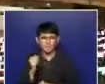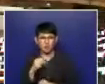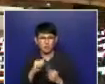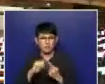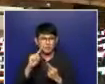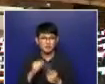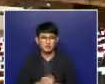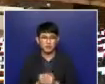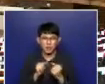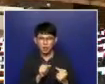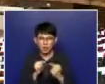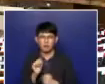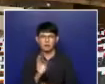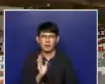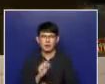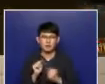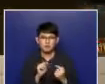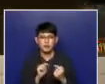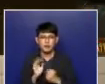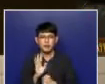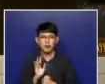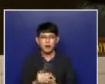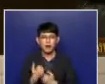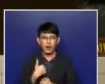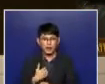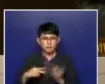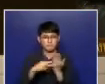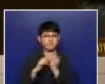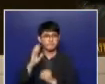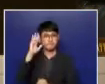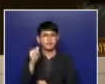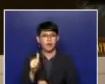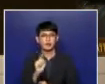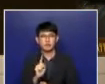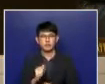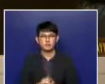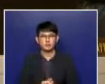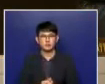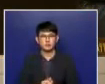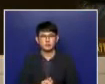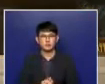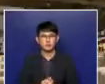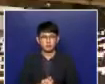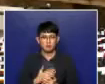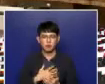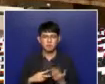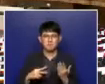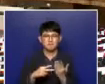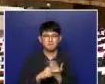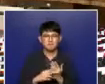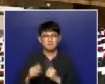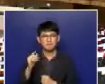ไฟฟ้าสีเขียวส่วนต่อขยายจากอ่อนนุชไปลำลุกกาคูคดดำลุกาให้กับ